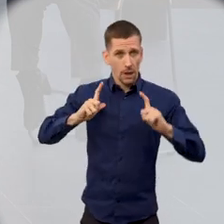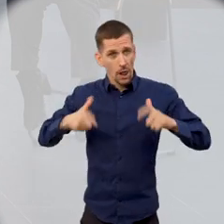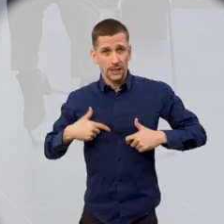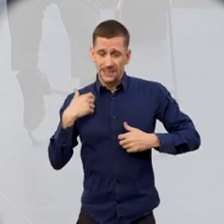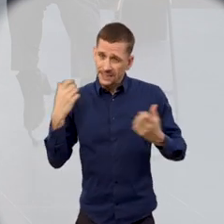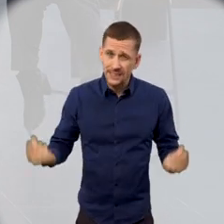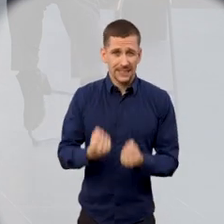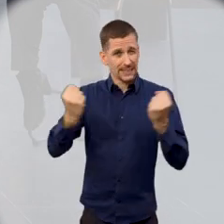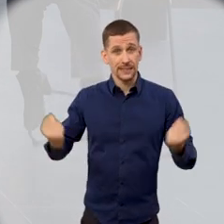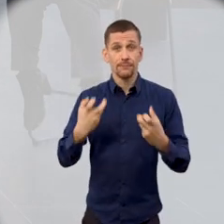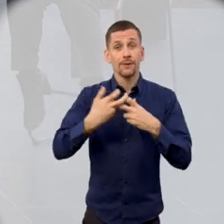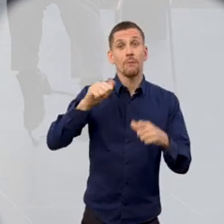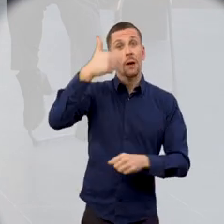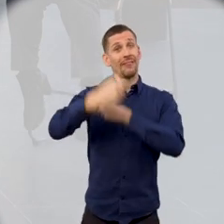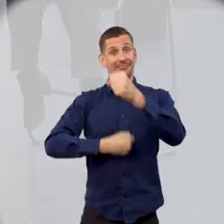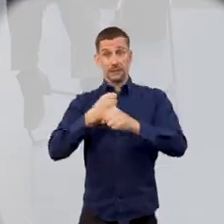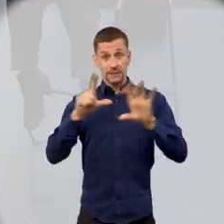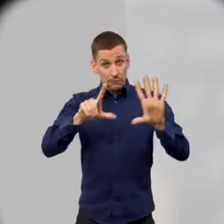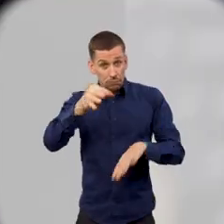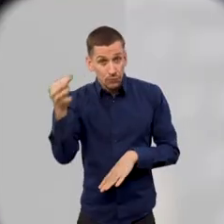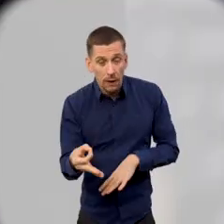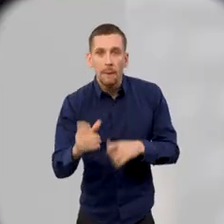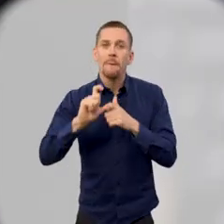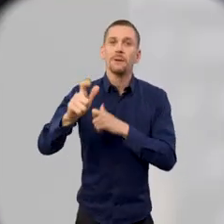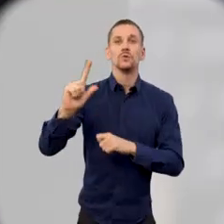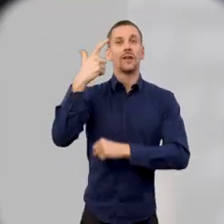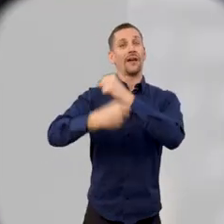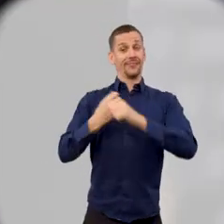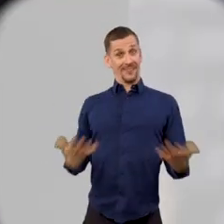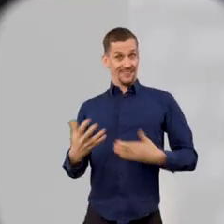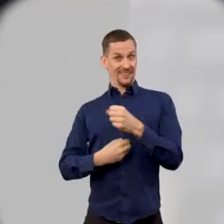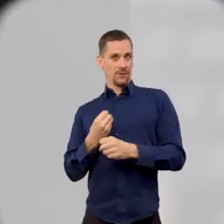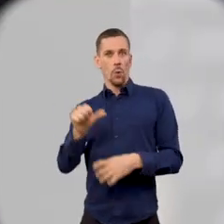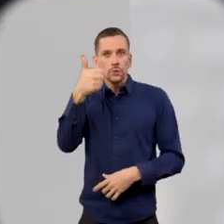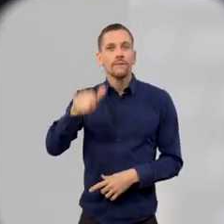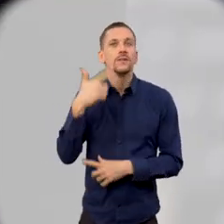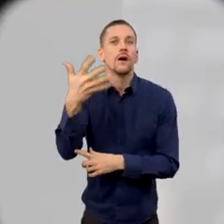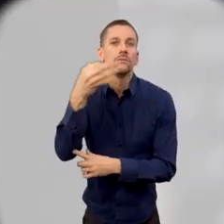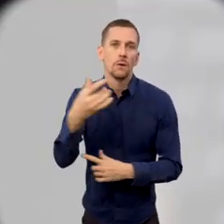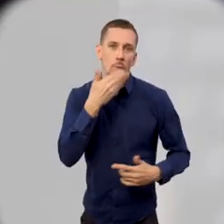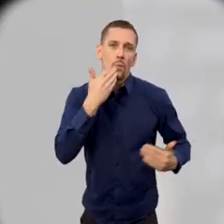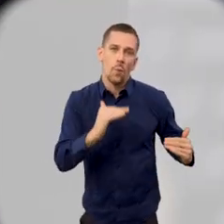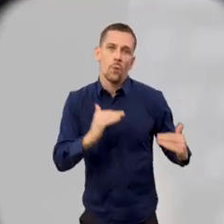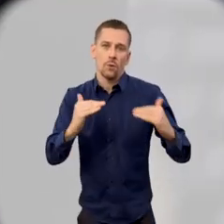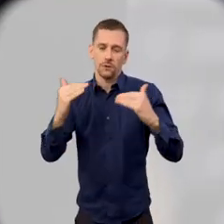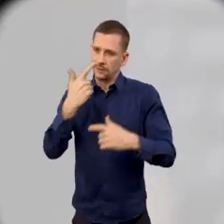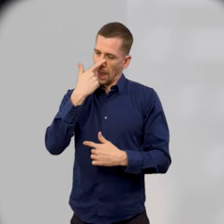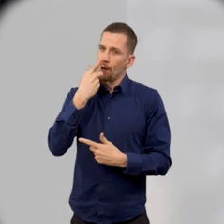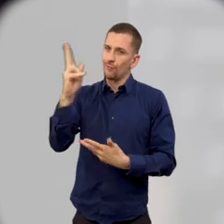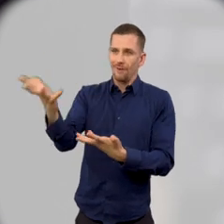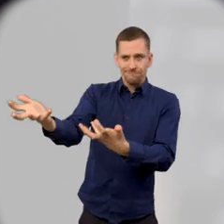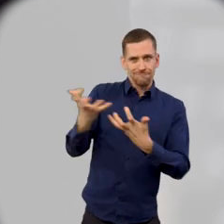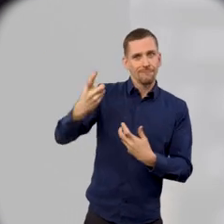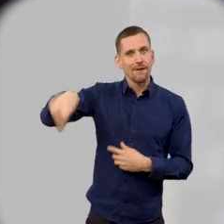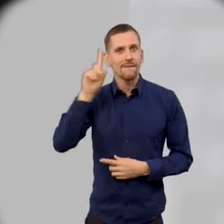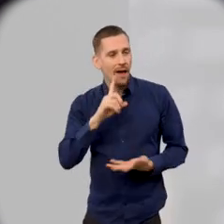année. Alors déjà, je pense sentir qu'il y a une forme d'engouement, en tout cas, ça change un petit peu les mentalités.